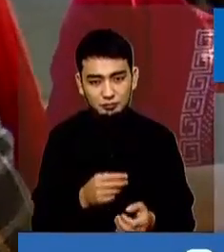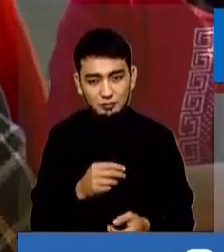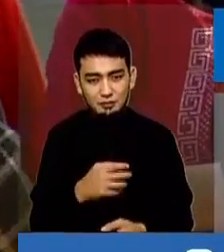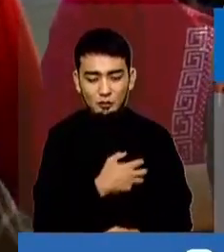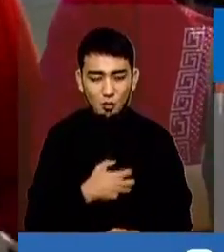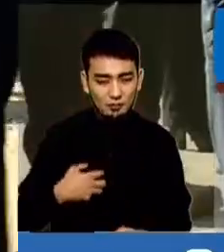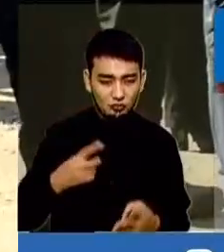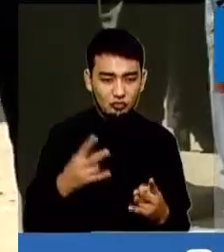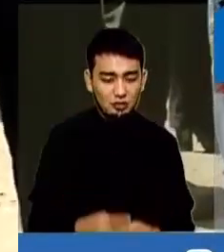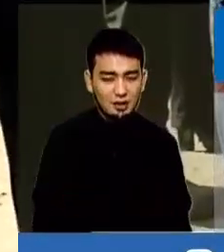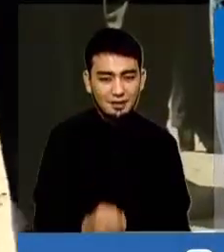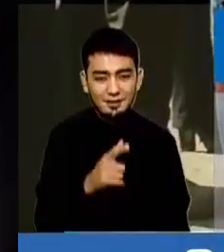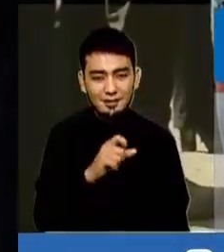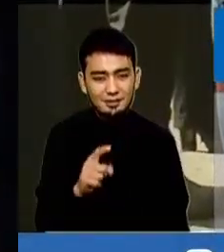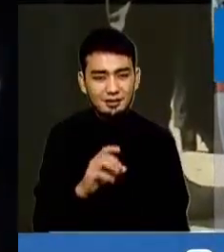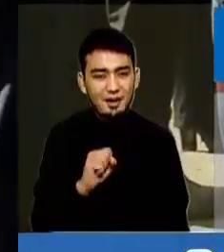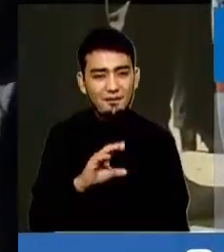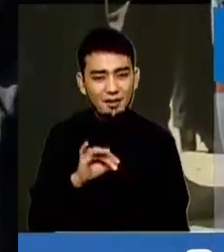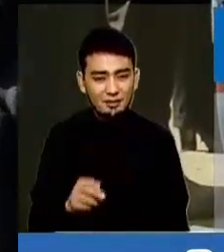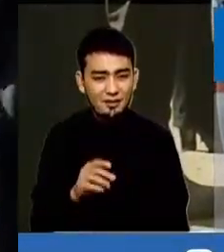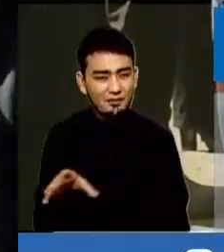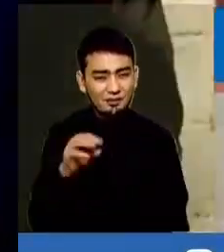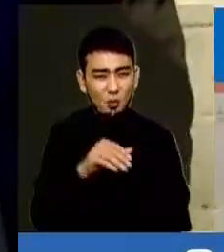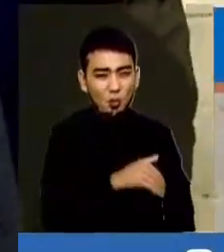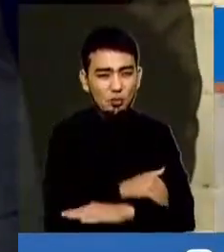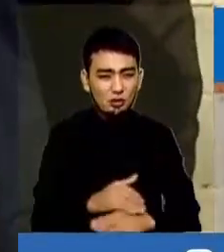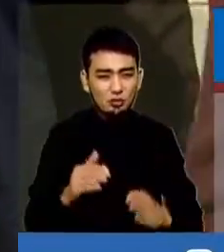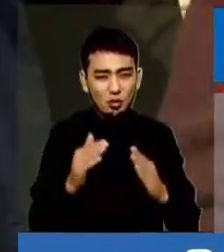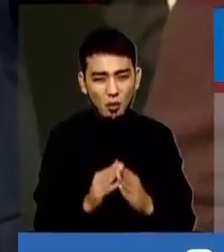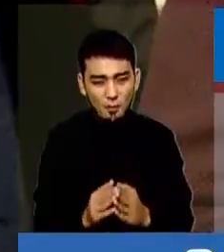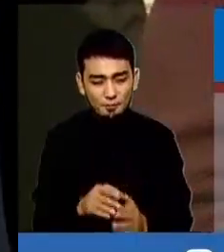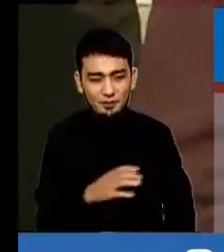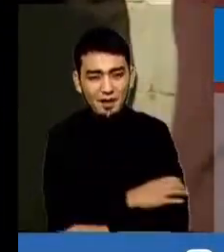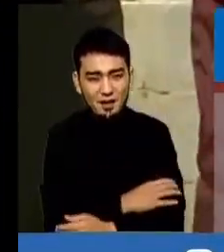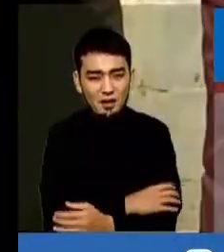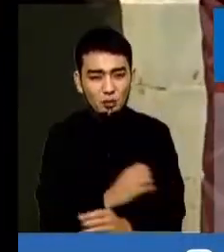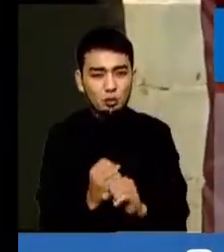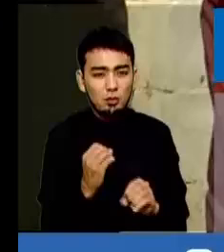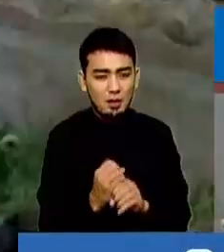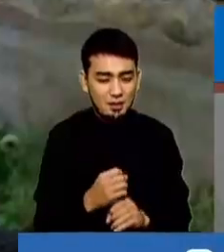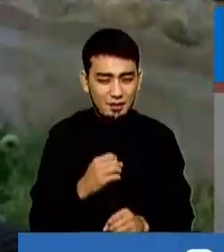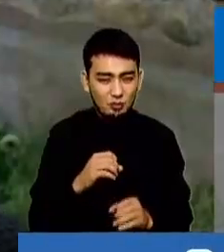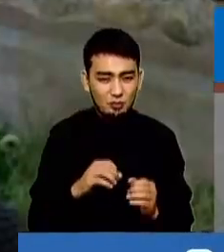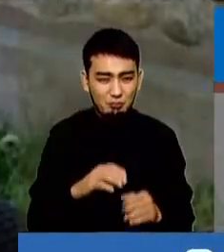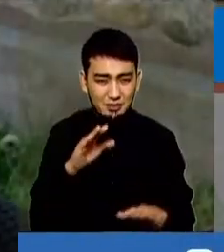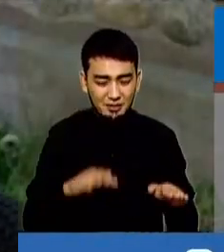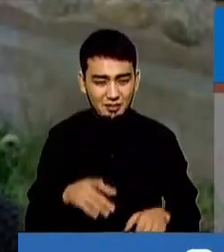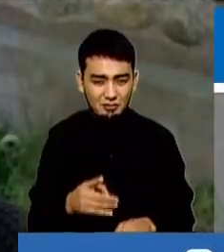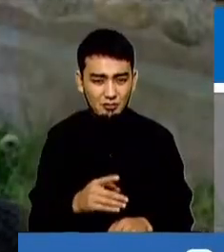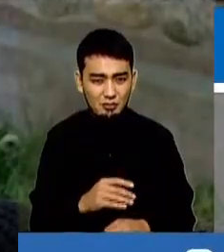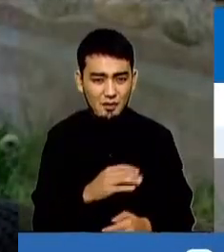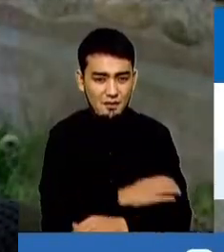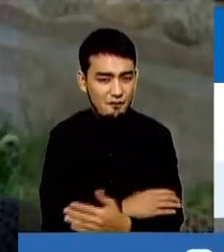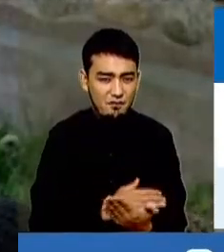опровергают слова газовика. По их словам, в тот день по всей улице в домах давление в трубах было высоким.